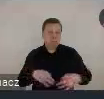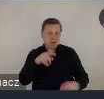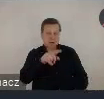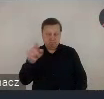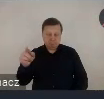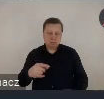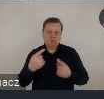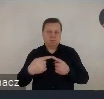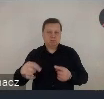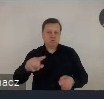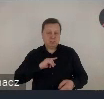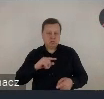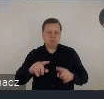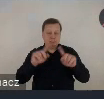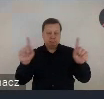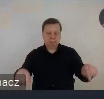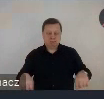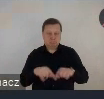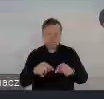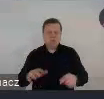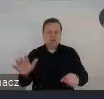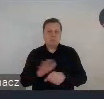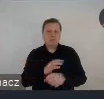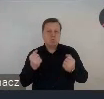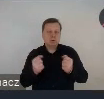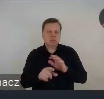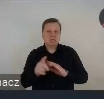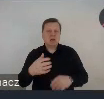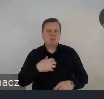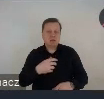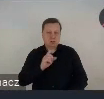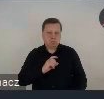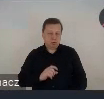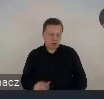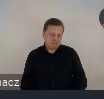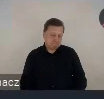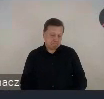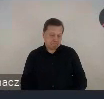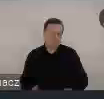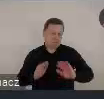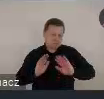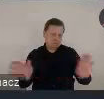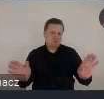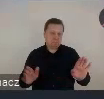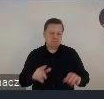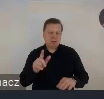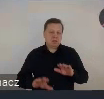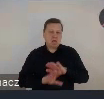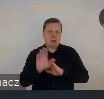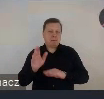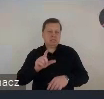do nas pełnomocnictwo dla dyrektora biura na reprezentowanie cechu na